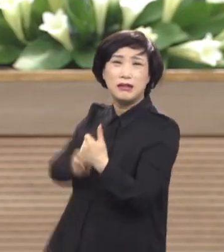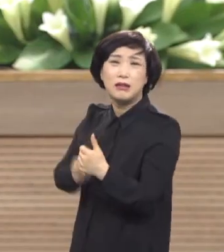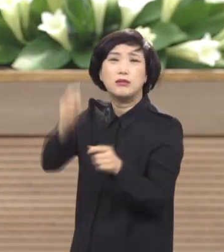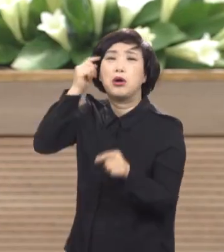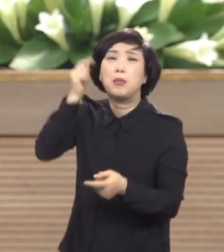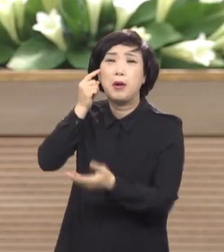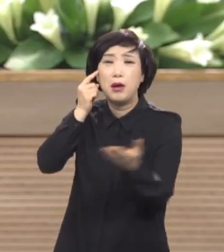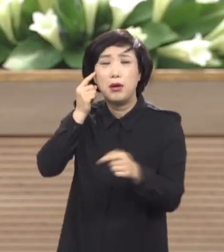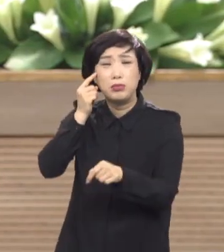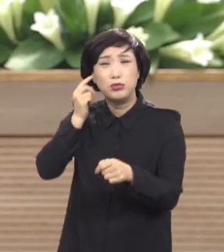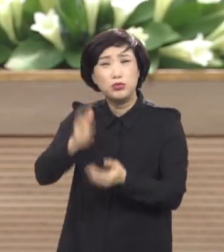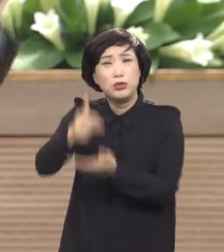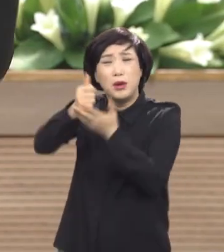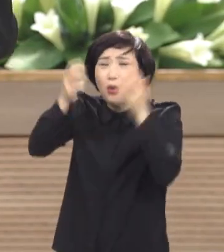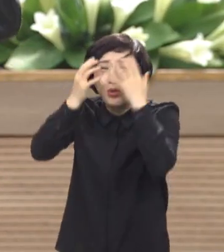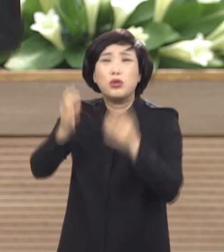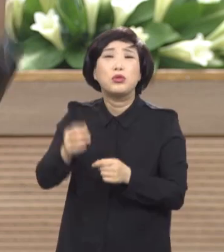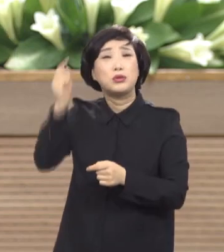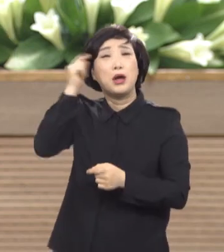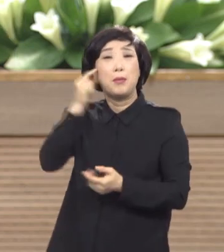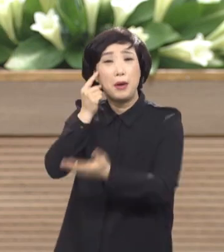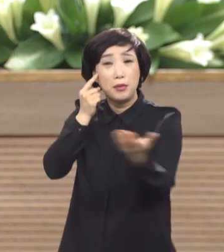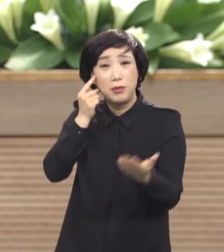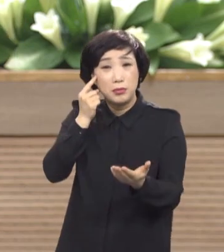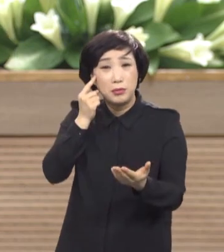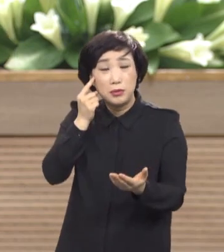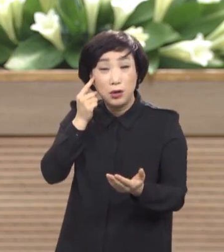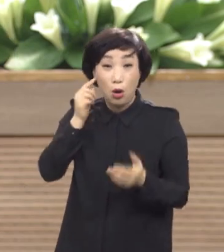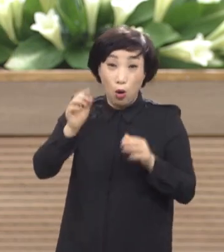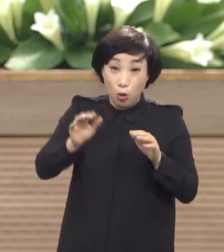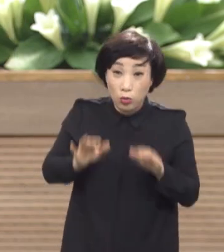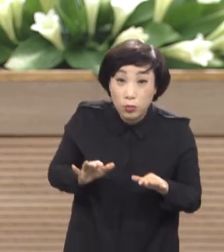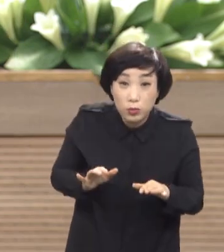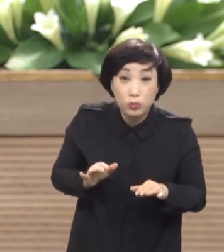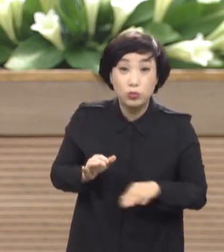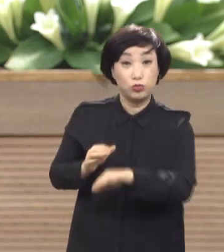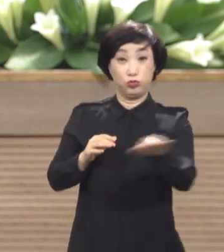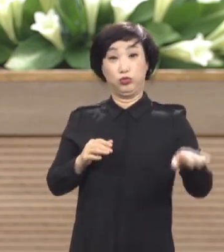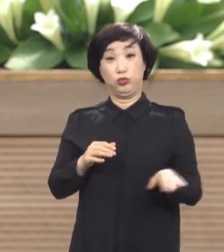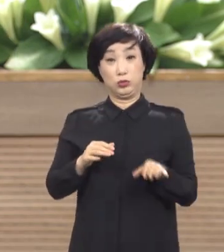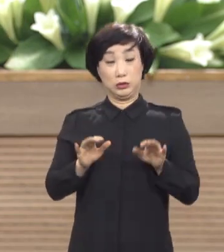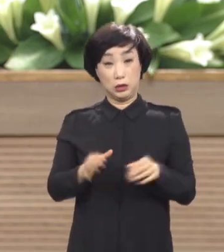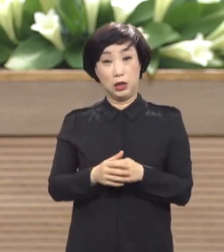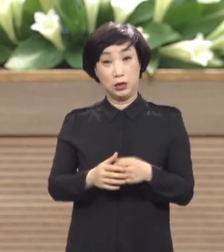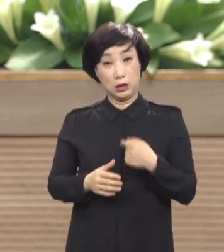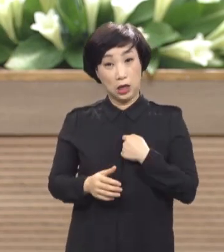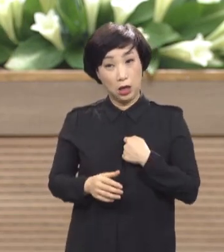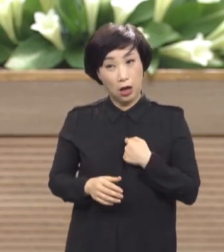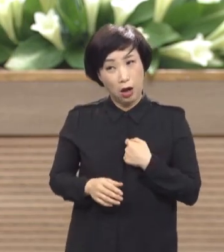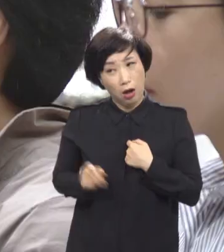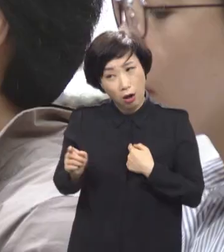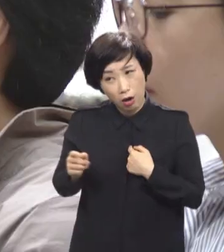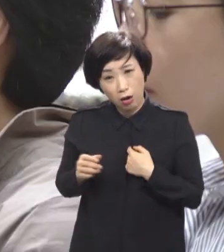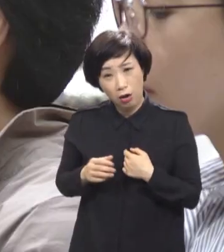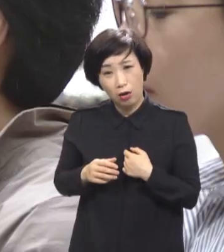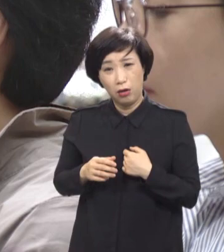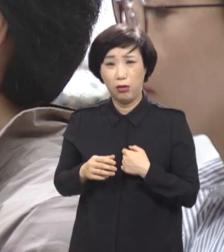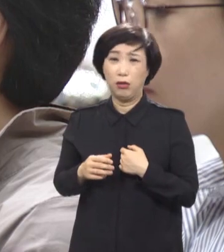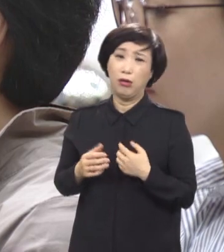주님의 고통당한 생활 연상한 번에 그렇다면 어떻게 그럴 수 있을까